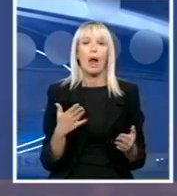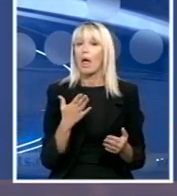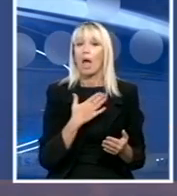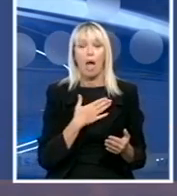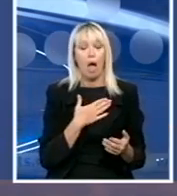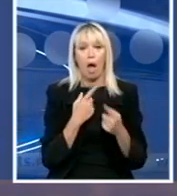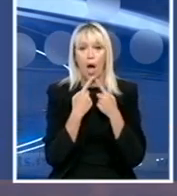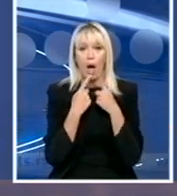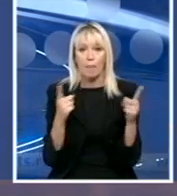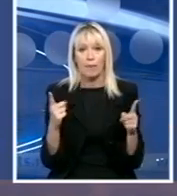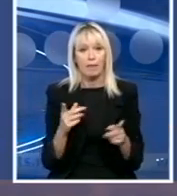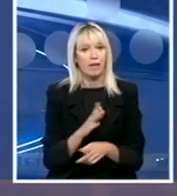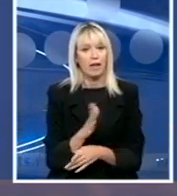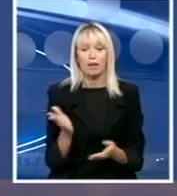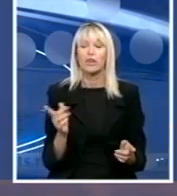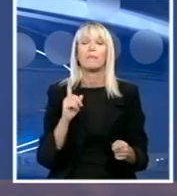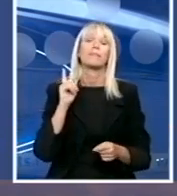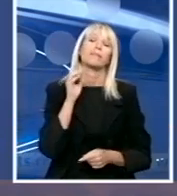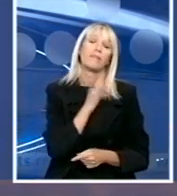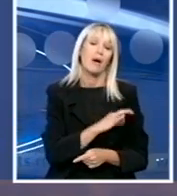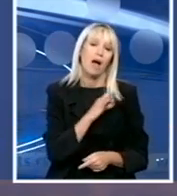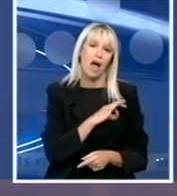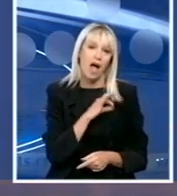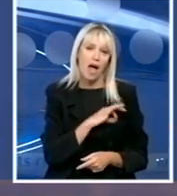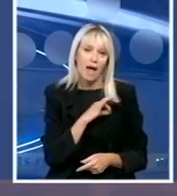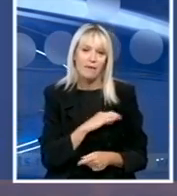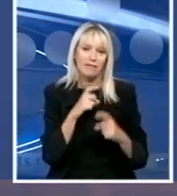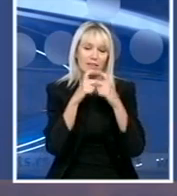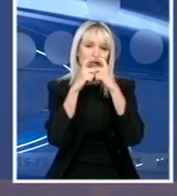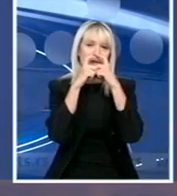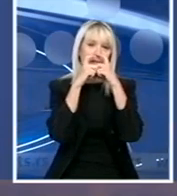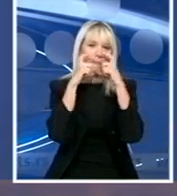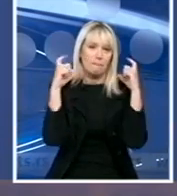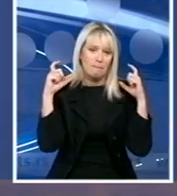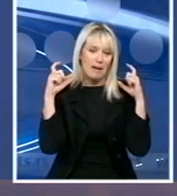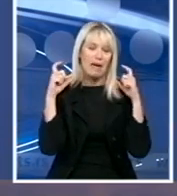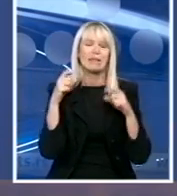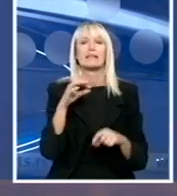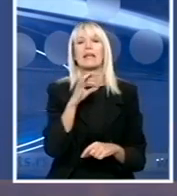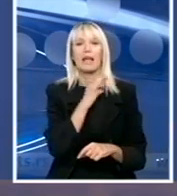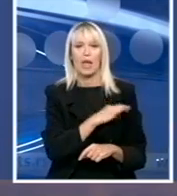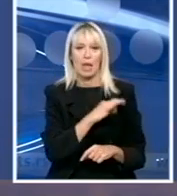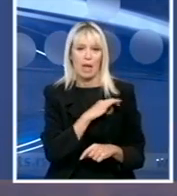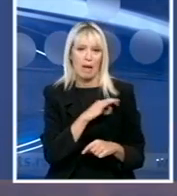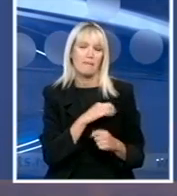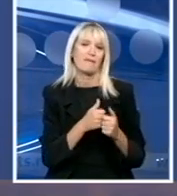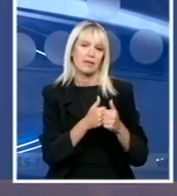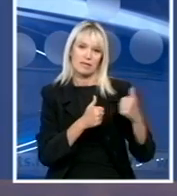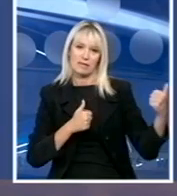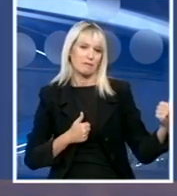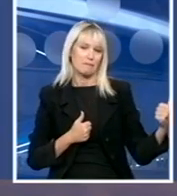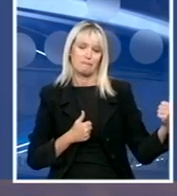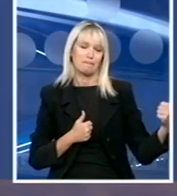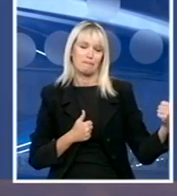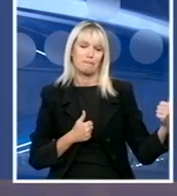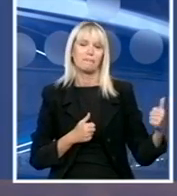napominjem, nijedno dezinfekciono sredstvo, nijedno čišćenje ne može da zameni nošenje maske i fizičku distancu.